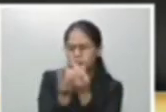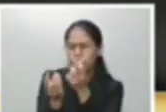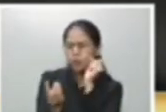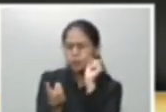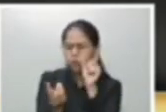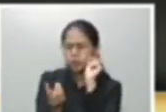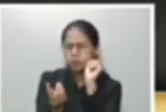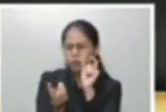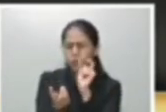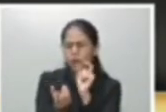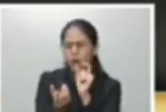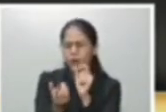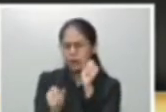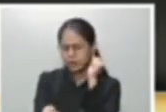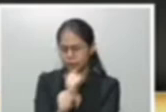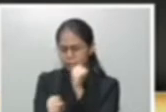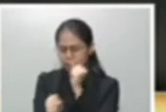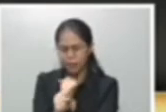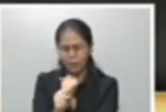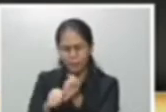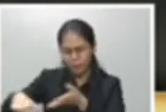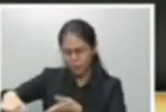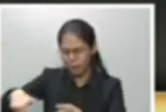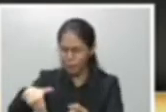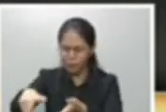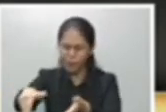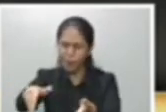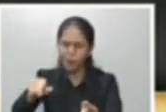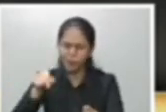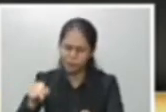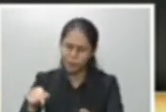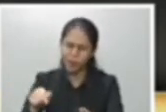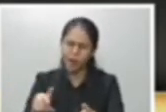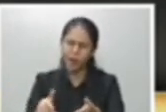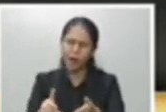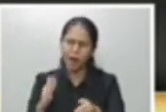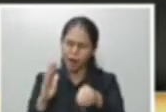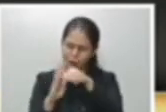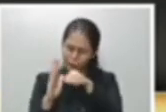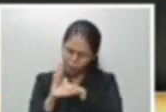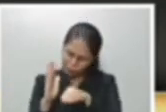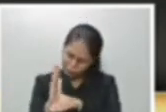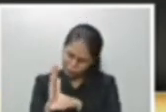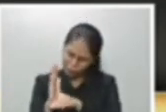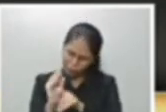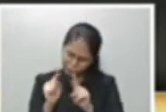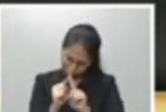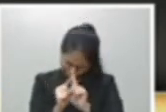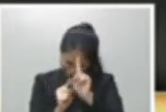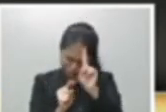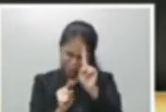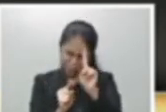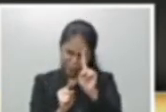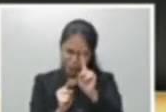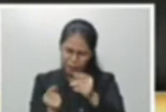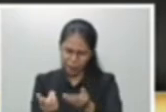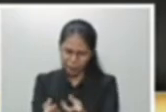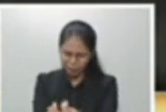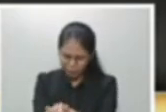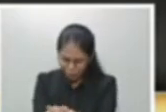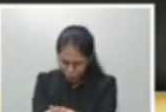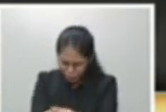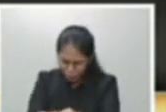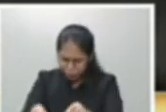ำบลท่าศพเศร้าอำเภอแม่ทาจังหวัดลำพูนตอนนี้ขั้นตอนเหลือเฉพาะการขอใช้ที่ดินจากกระทรวงทรัพย์เท่านั้น